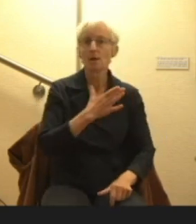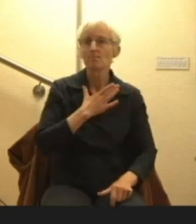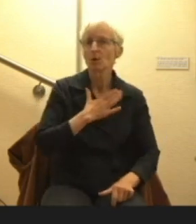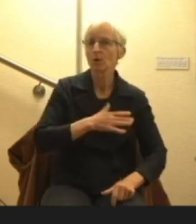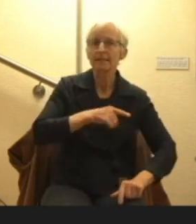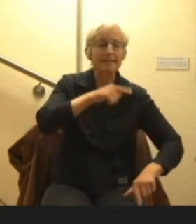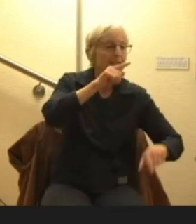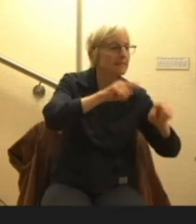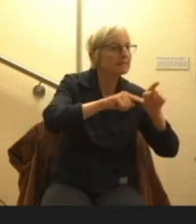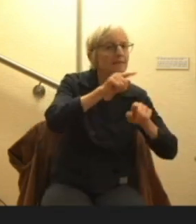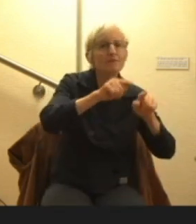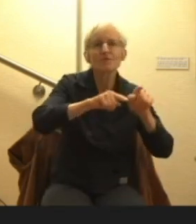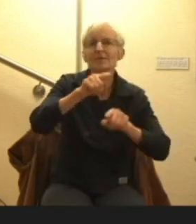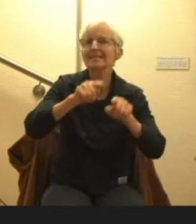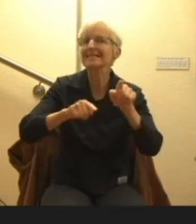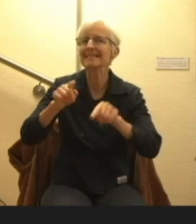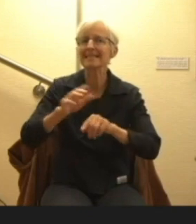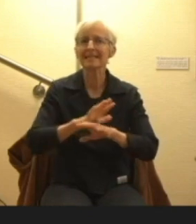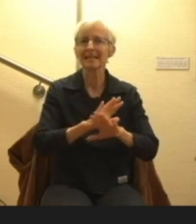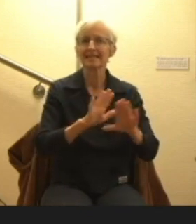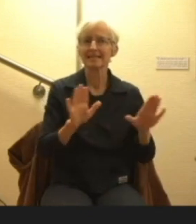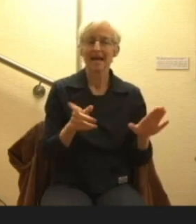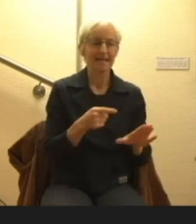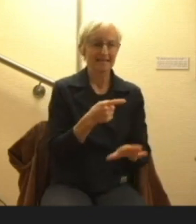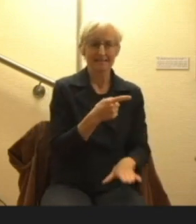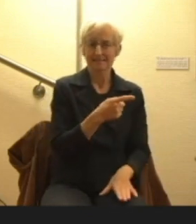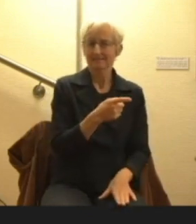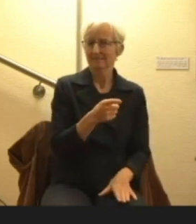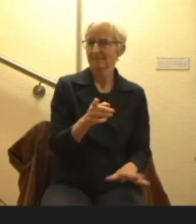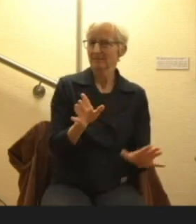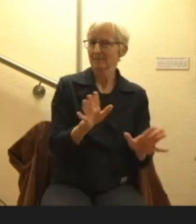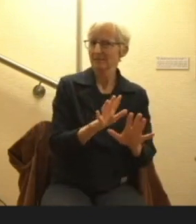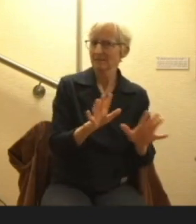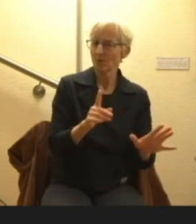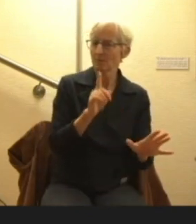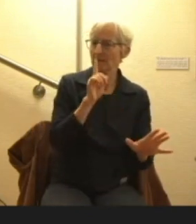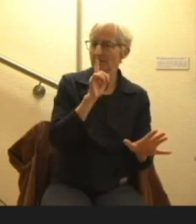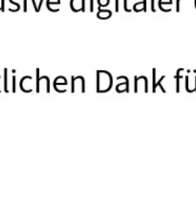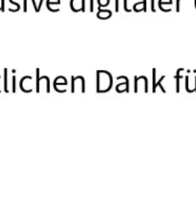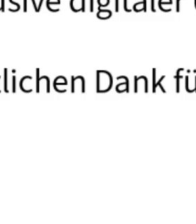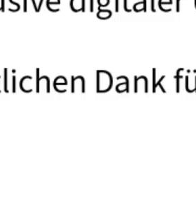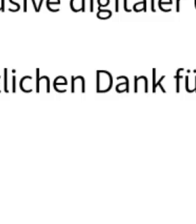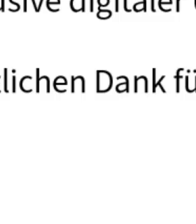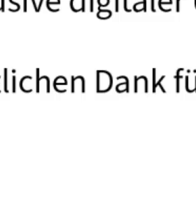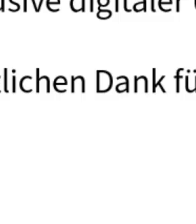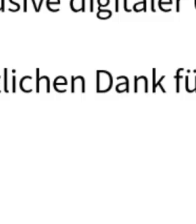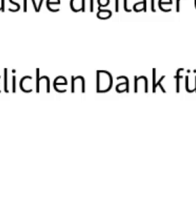radikale Positionierung, auch problematische Positionierung haben, dass sie dann viel mehr gehört werden.